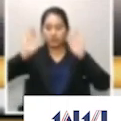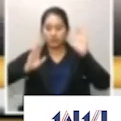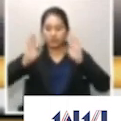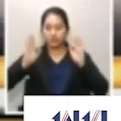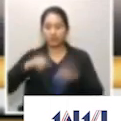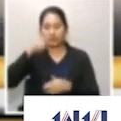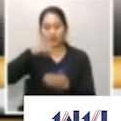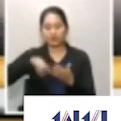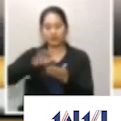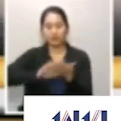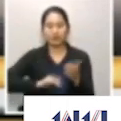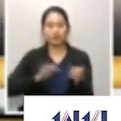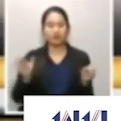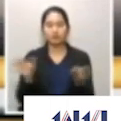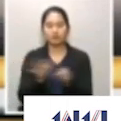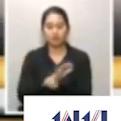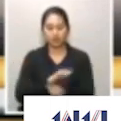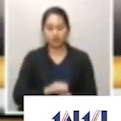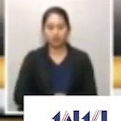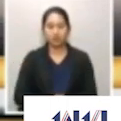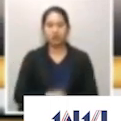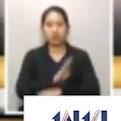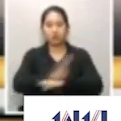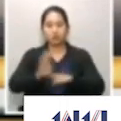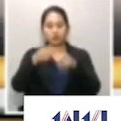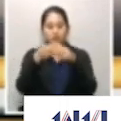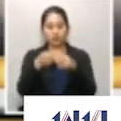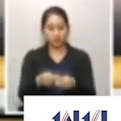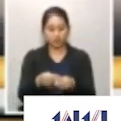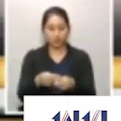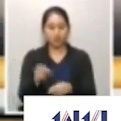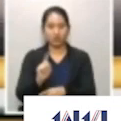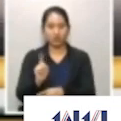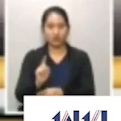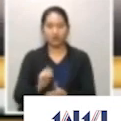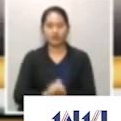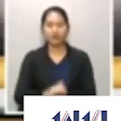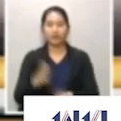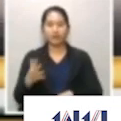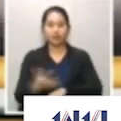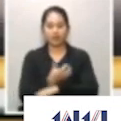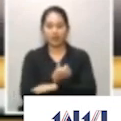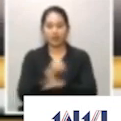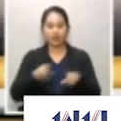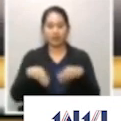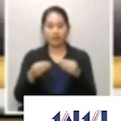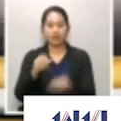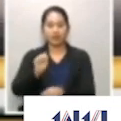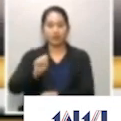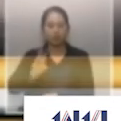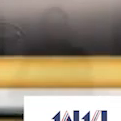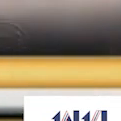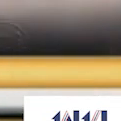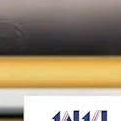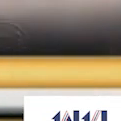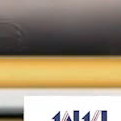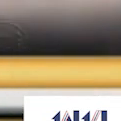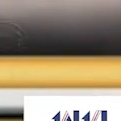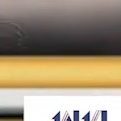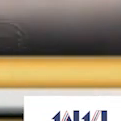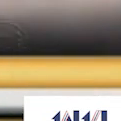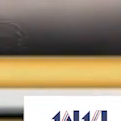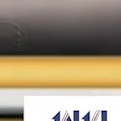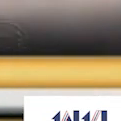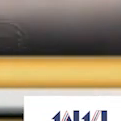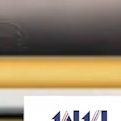งประเทศในบทเฉพาะการให้อำนาจสวเลือกนายกได้มัน